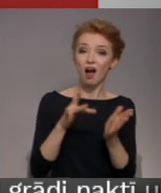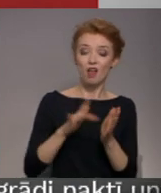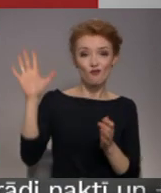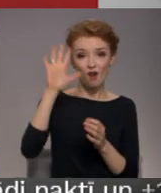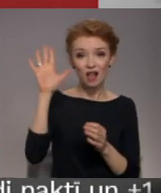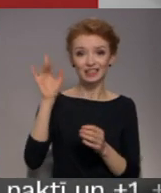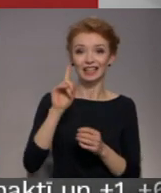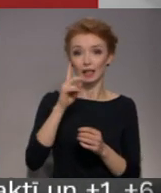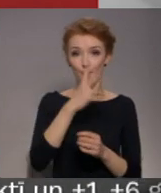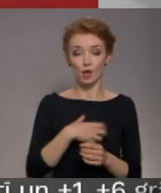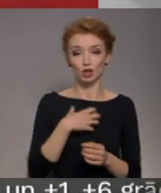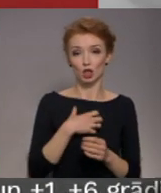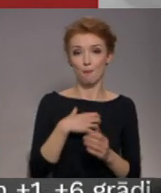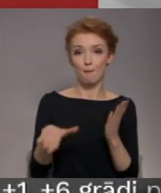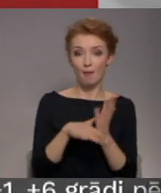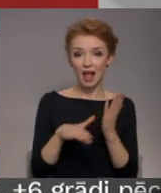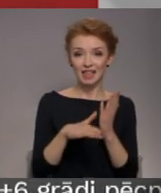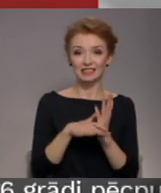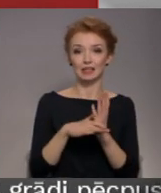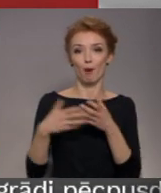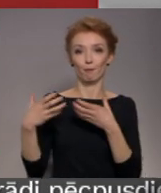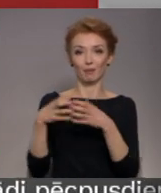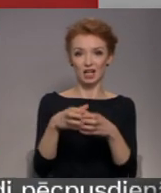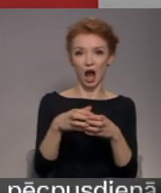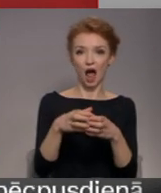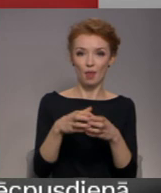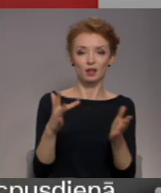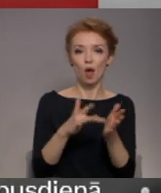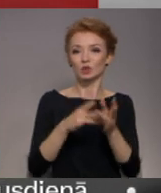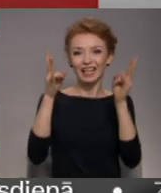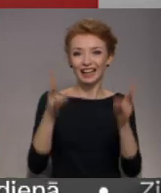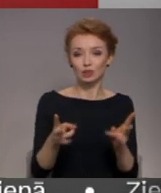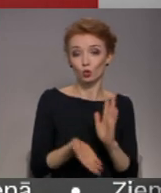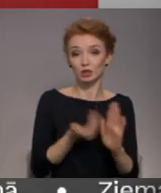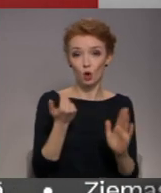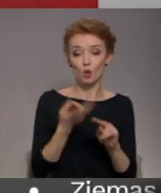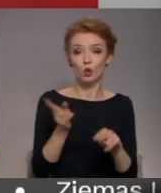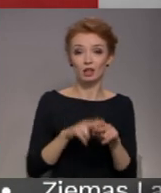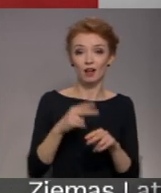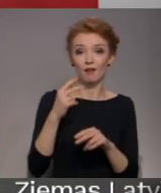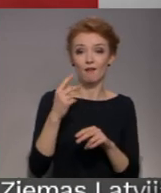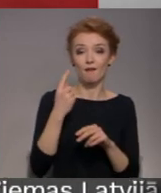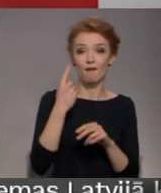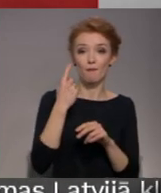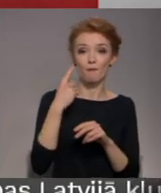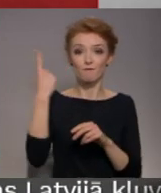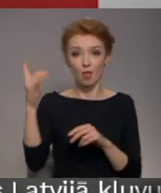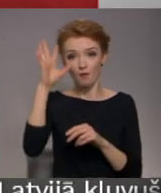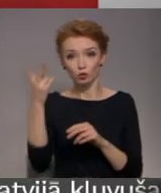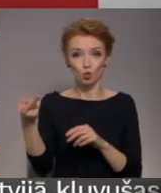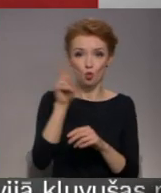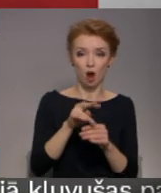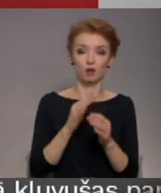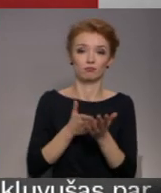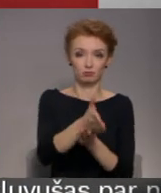ir nepieciešama palīdzība. Brigāžu mediķu palīdzība kādos kritiskos izsaukumos, tad viena valsts pie otras var vērsties ar lūgumu pēc